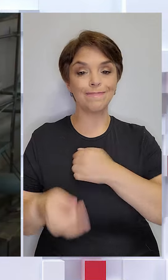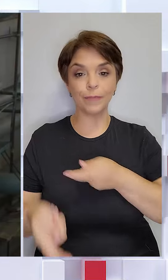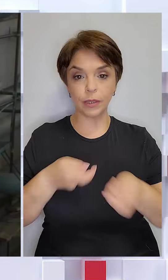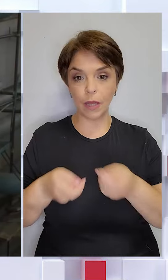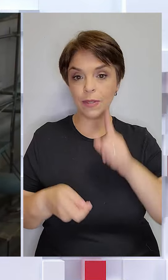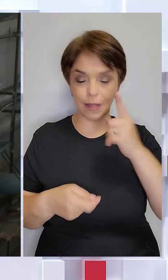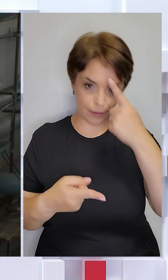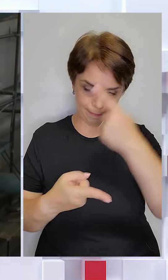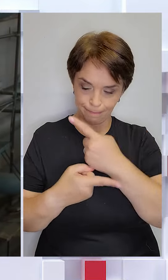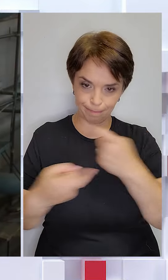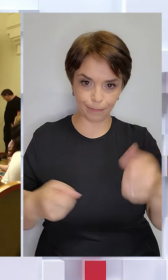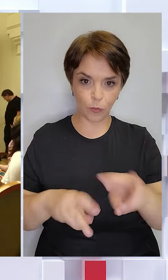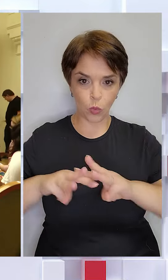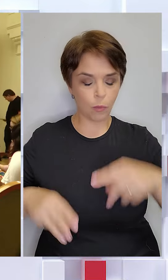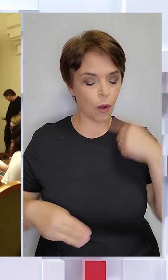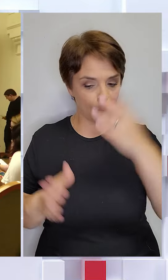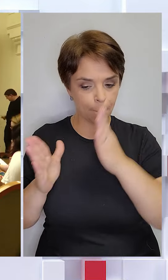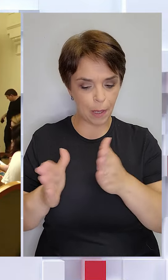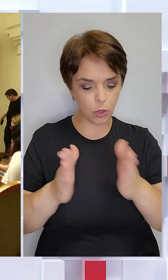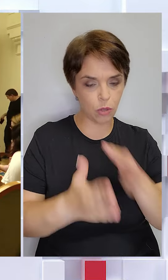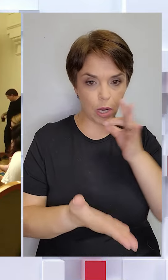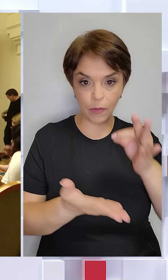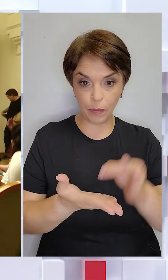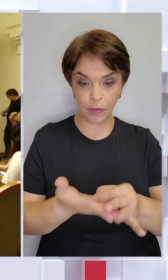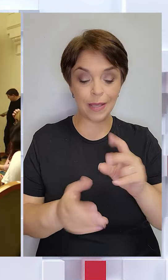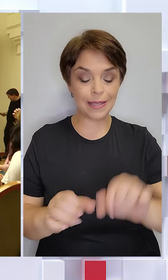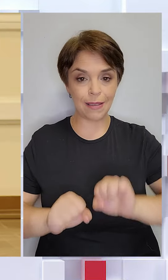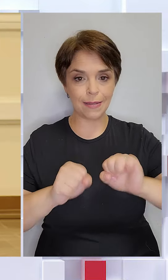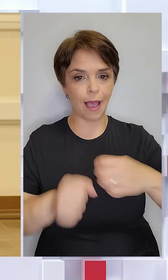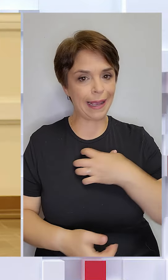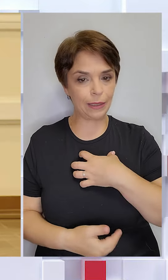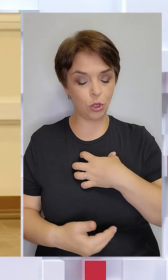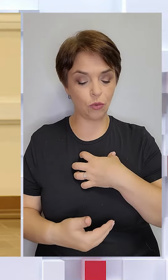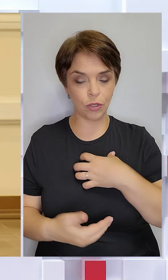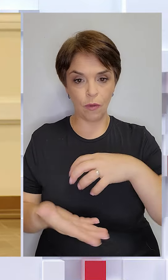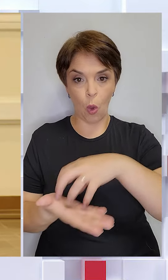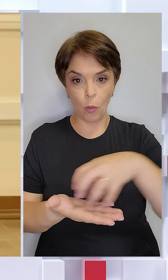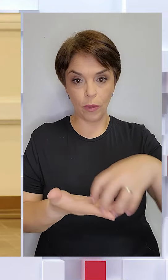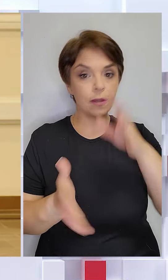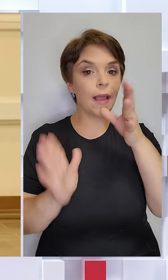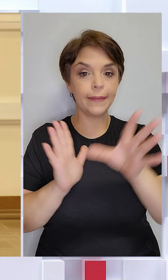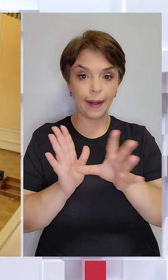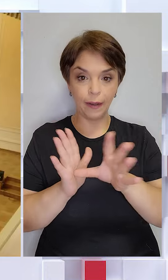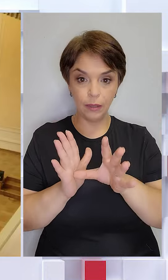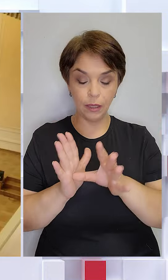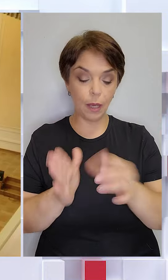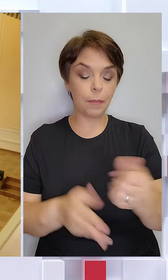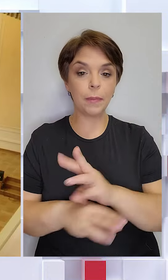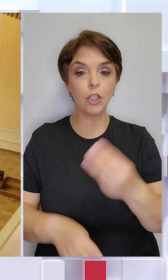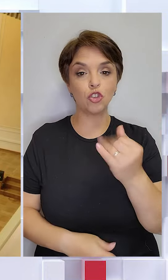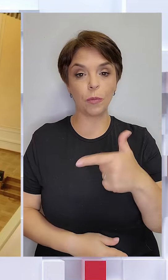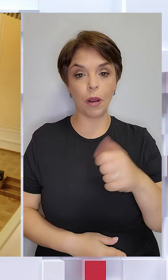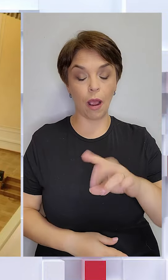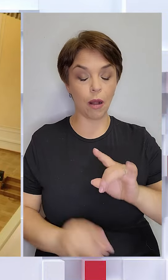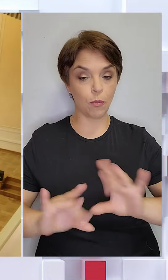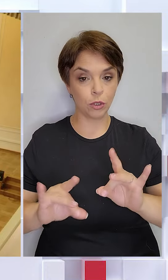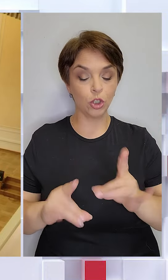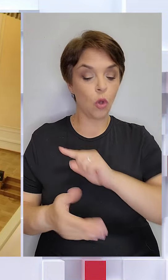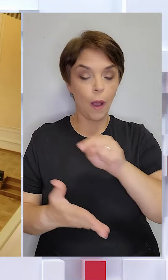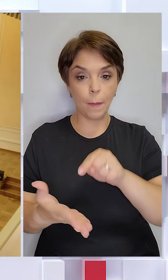Зеленський попередив урядовці про персональну відповідальність за захист критично важливих об'єктів енергетики. Прем'єр Шмигаль пояснив,